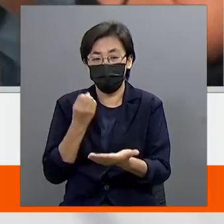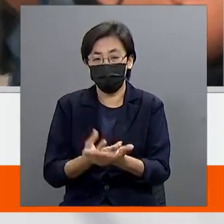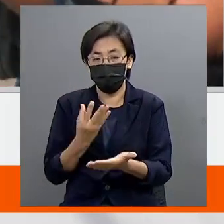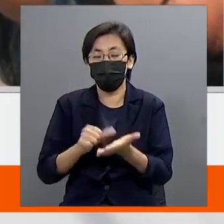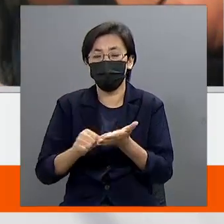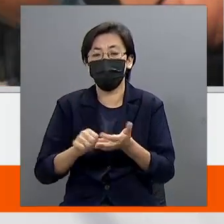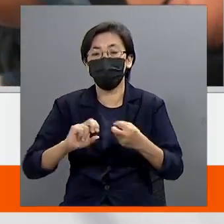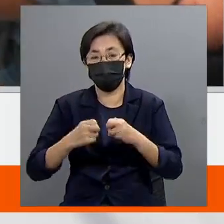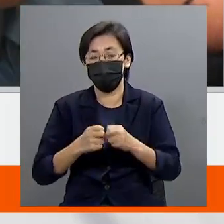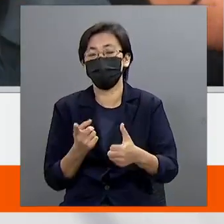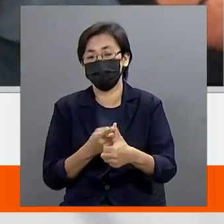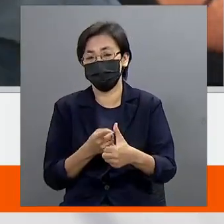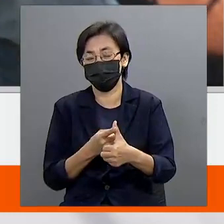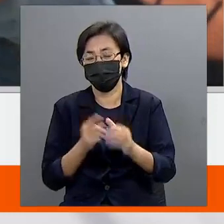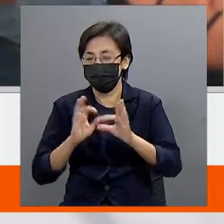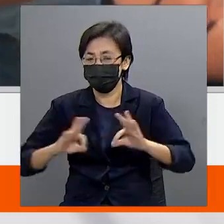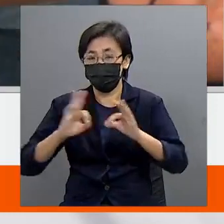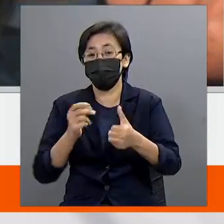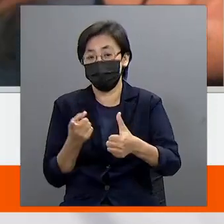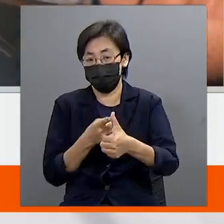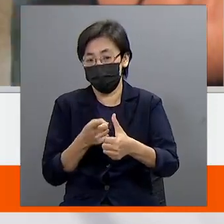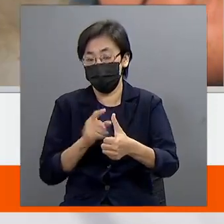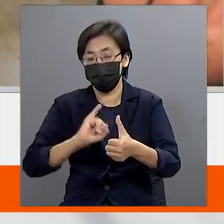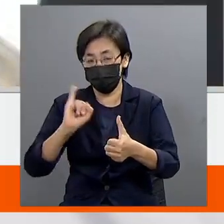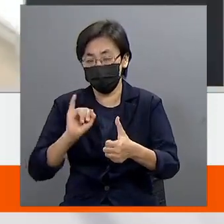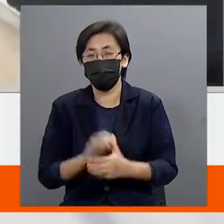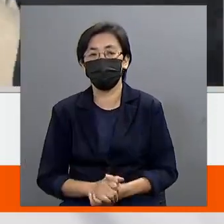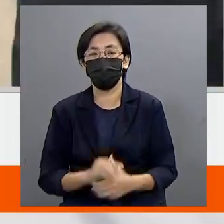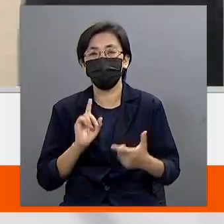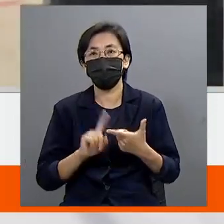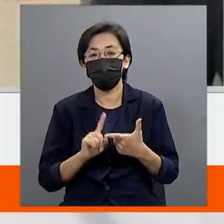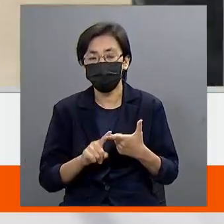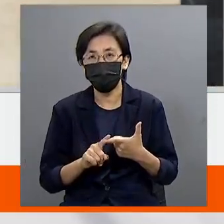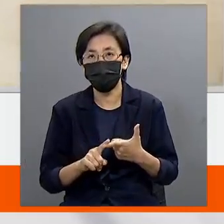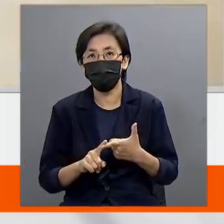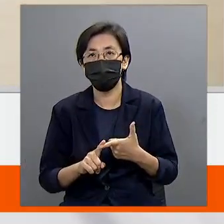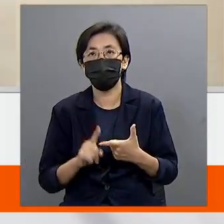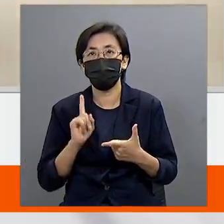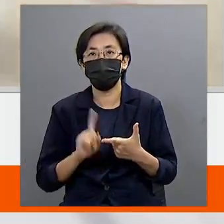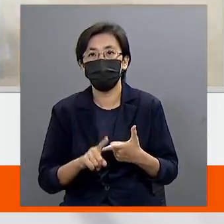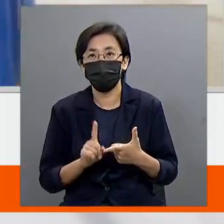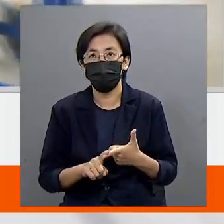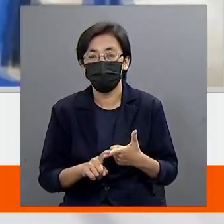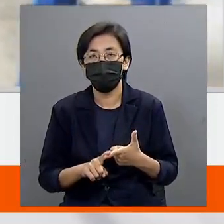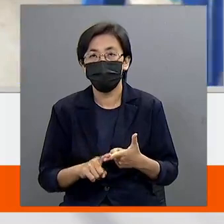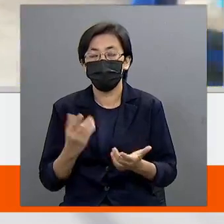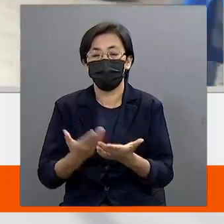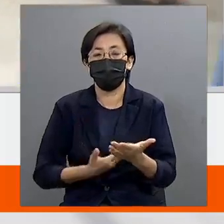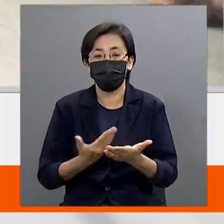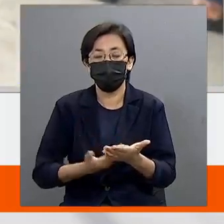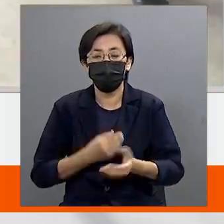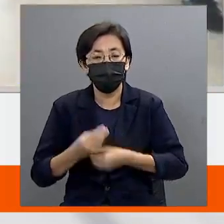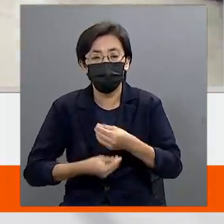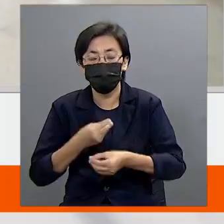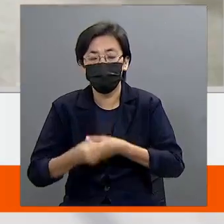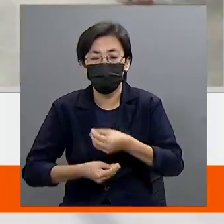ำดับความสำคัญที่หนึ่งใช่ไหมครับ ค่ะ สองเนี่ยมันจะทำให้การค้าสลากเนี่ยมันเข้าสู่ความเป็น